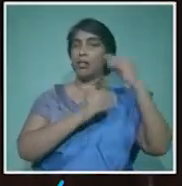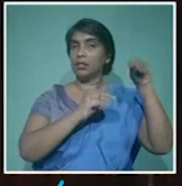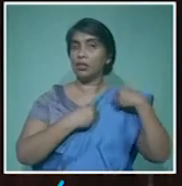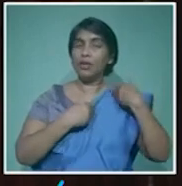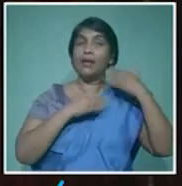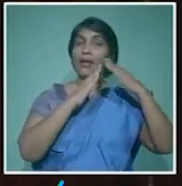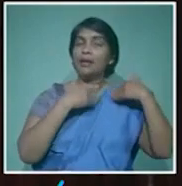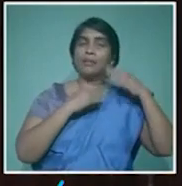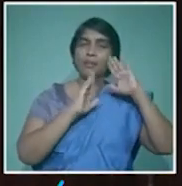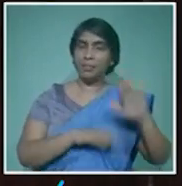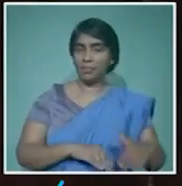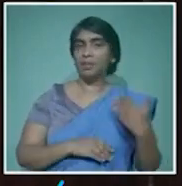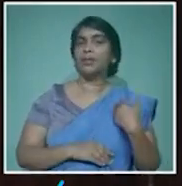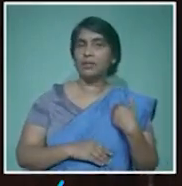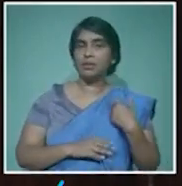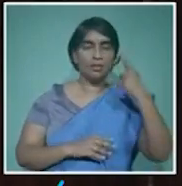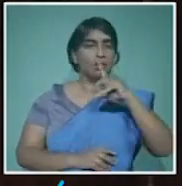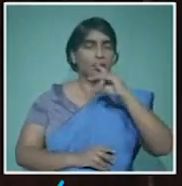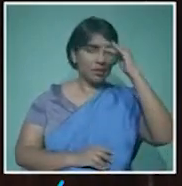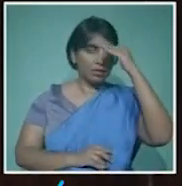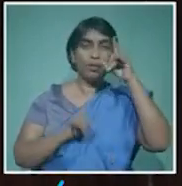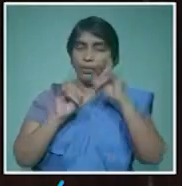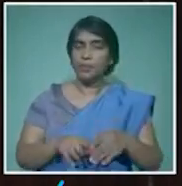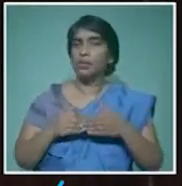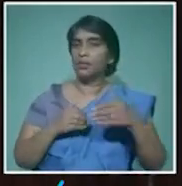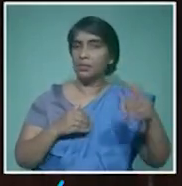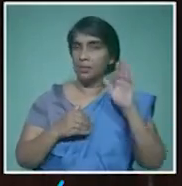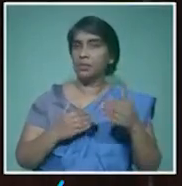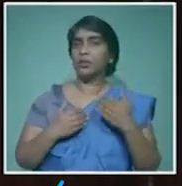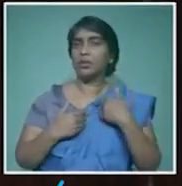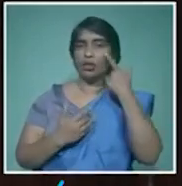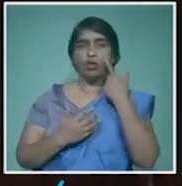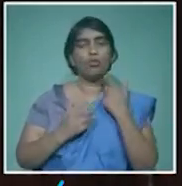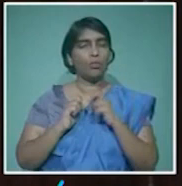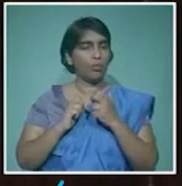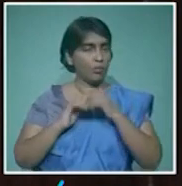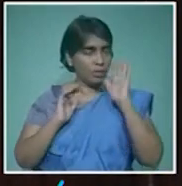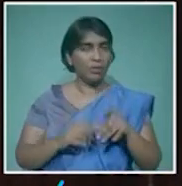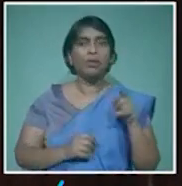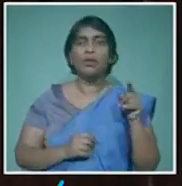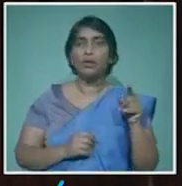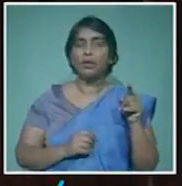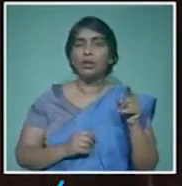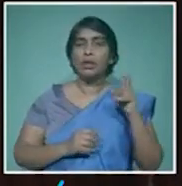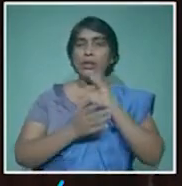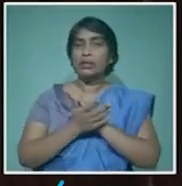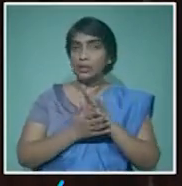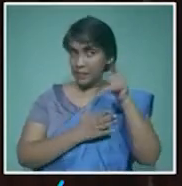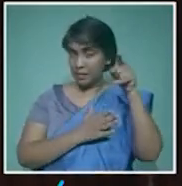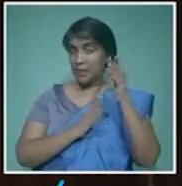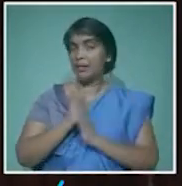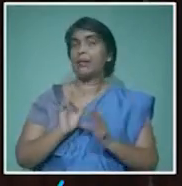තමයි මං ජීවත් වෙන්නේ. එතකොට නියෝජ්‍ය කතානායකතුමනි මේ තියෙන තත්ත්වයත් එක්ක අපි බොහොම අසරණ වෙලා ඉන්නකොට චන්දිම